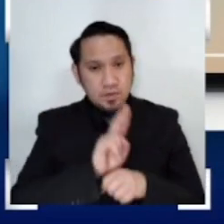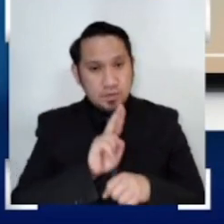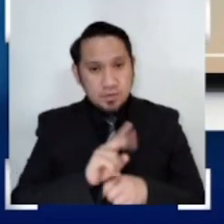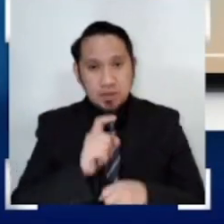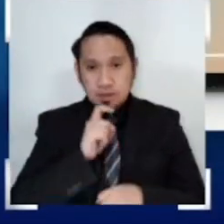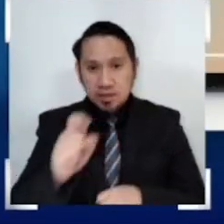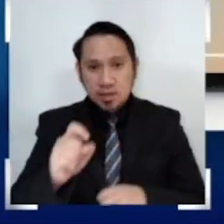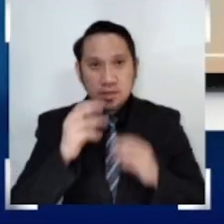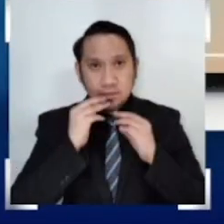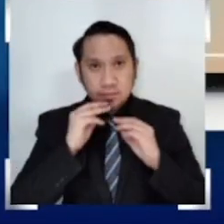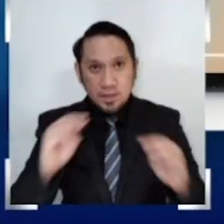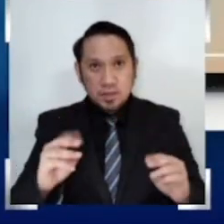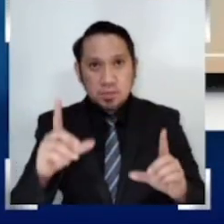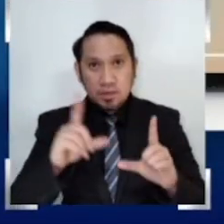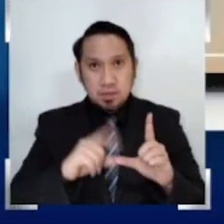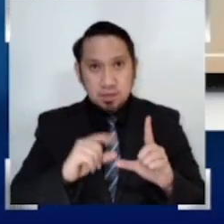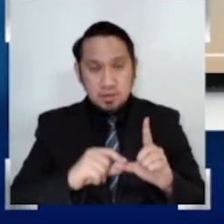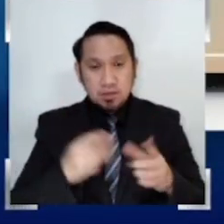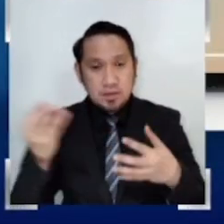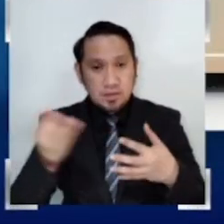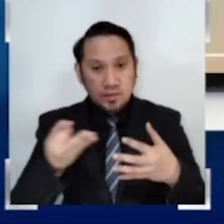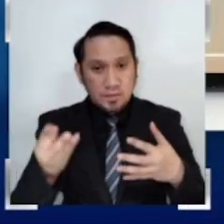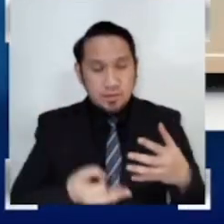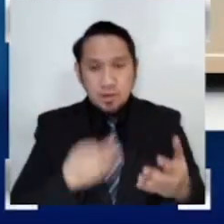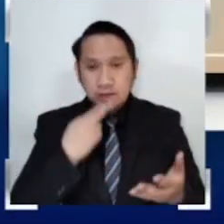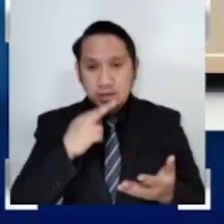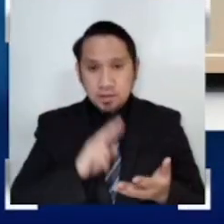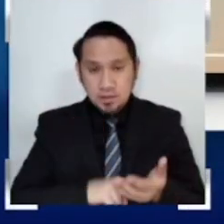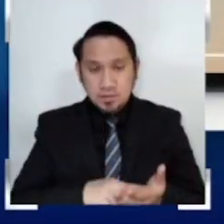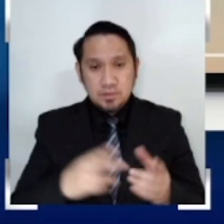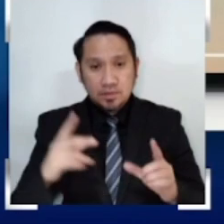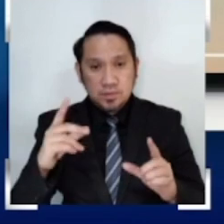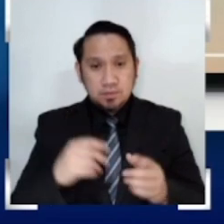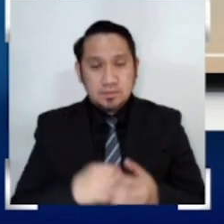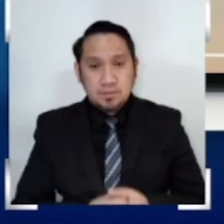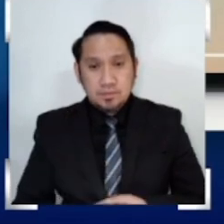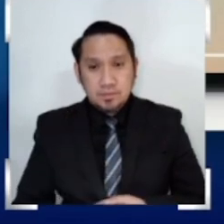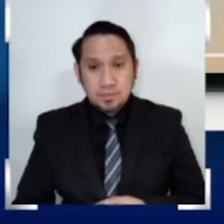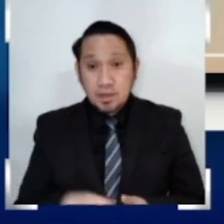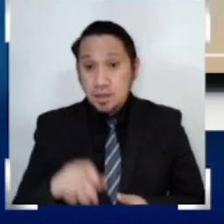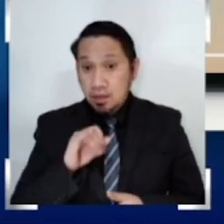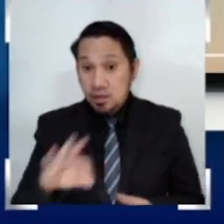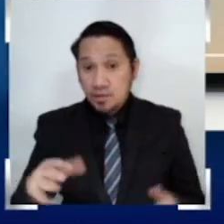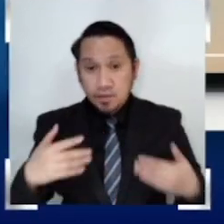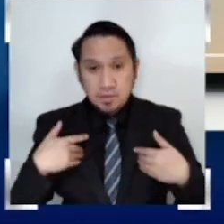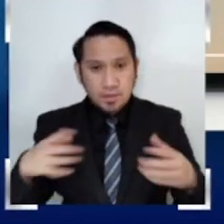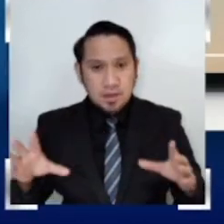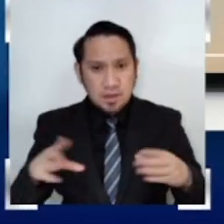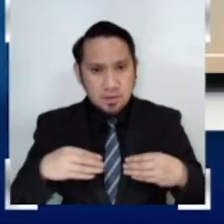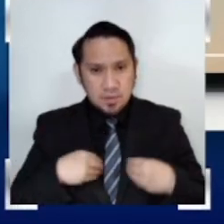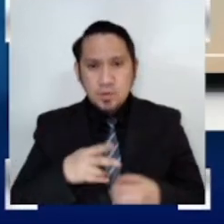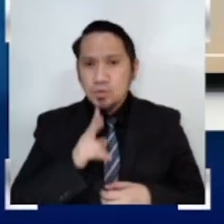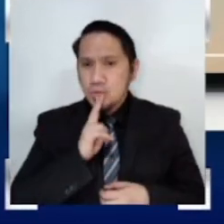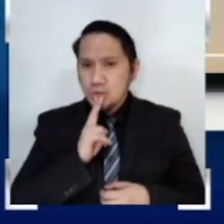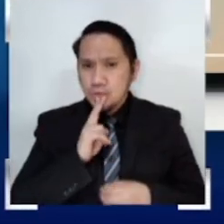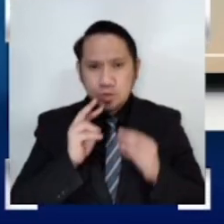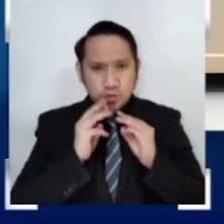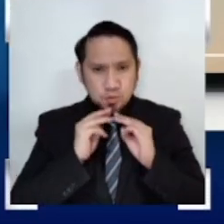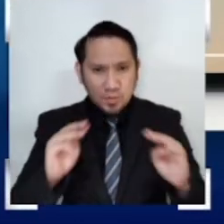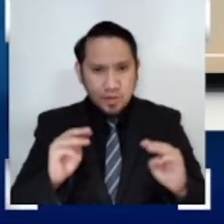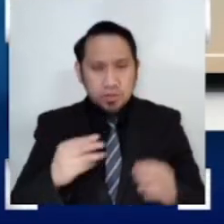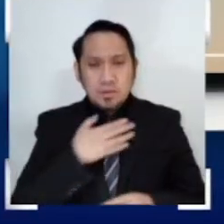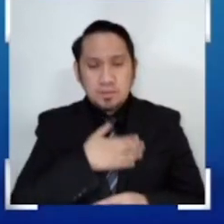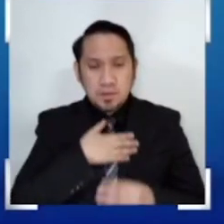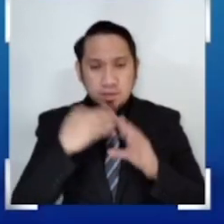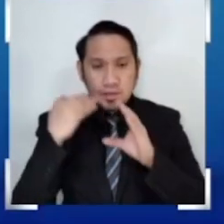may link na nagpapafile ng report o login ng account. Kung may natanggap mang kahinahinalang mensahe, ipadala ito sa kanilang